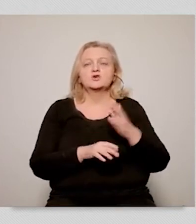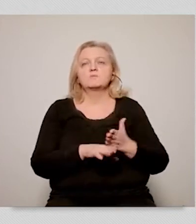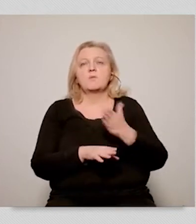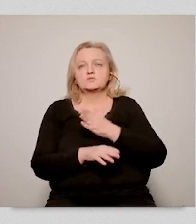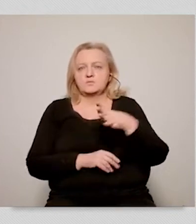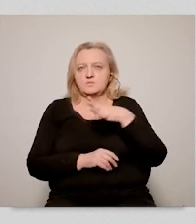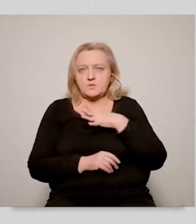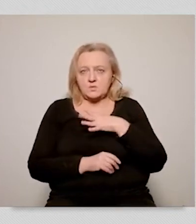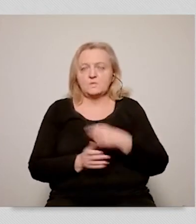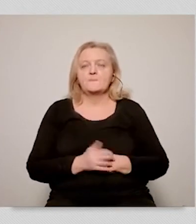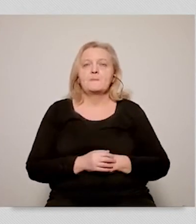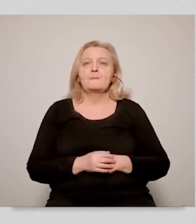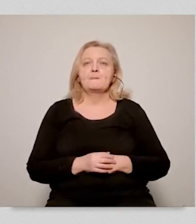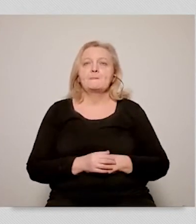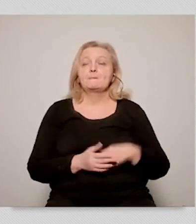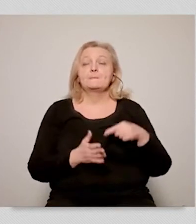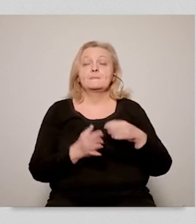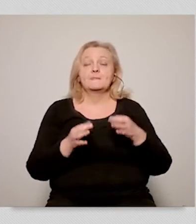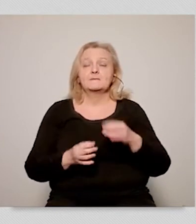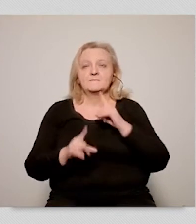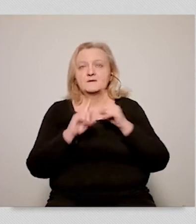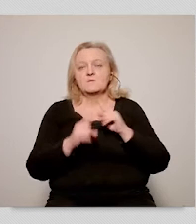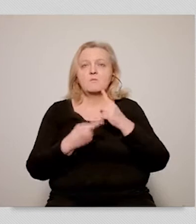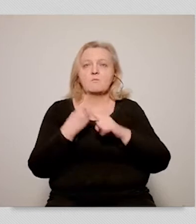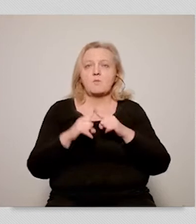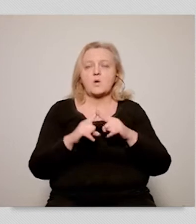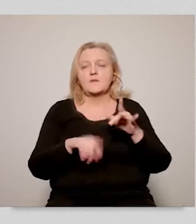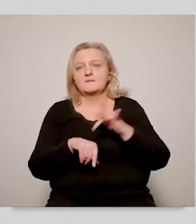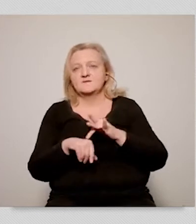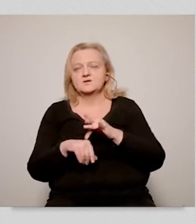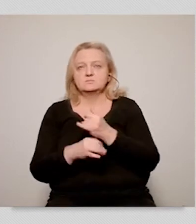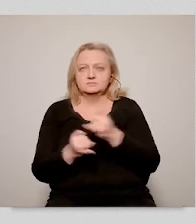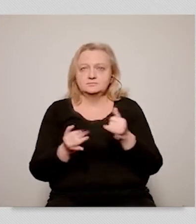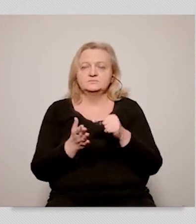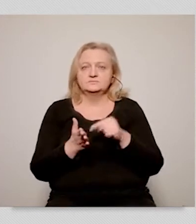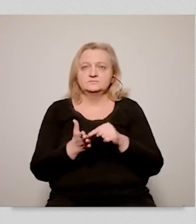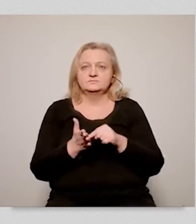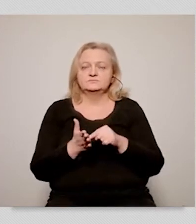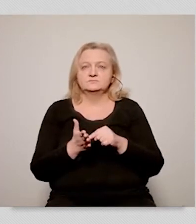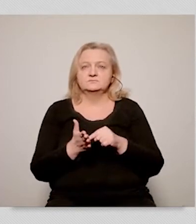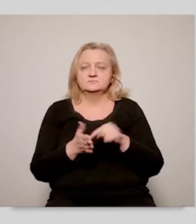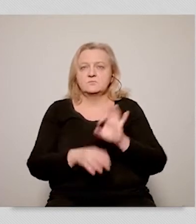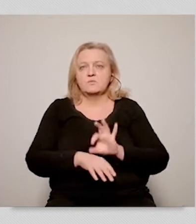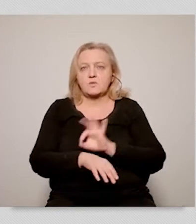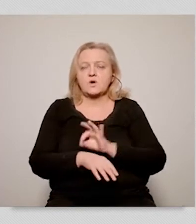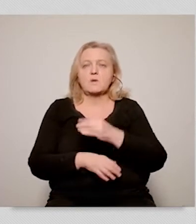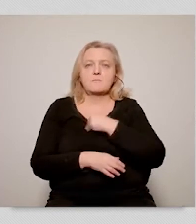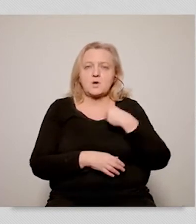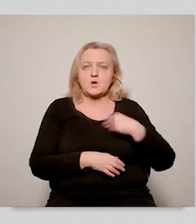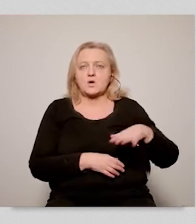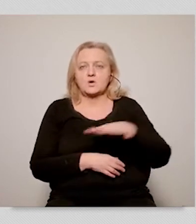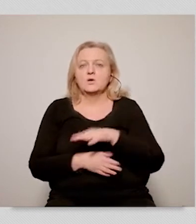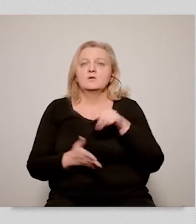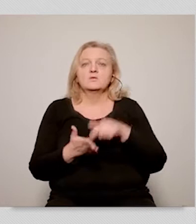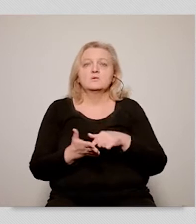pory. I będziemy rozmawiać o tych politycznych konsekwencjach tego projektu w Polsce, o tym,